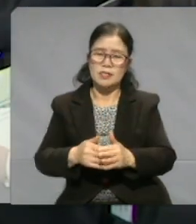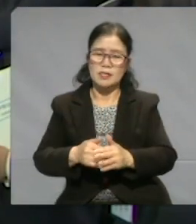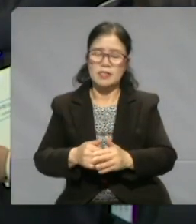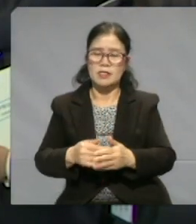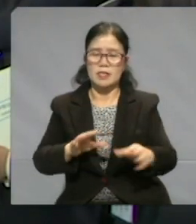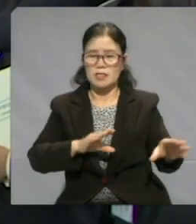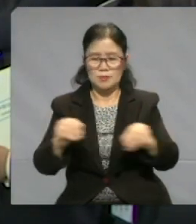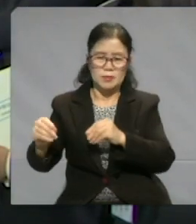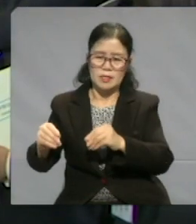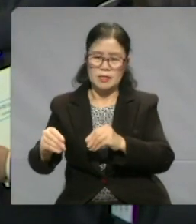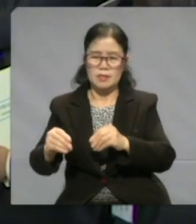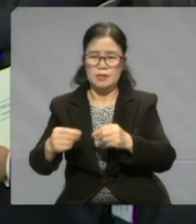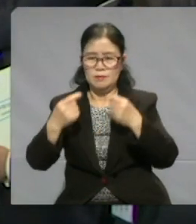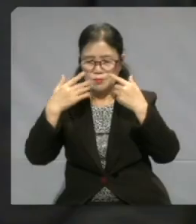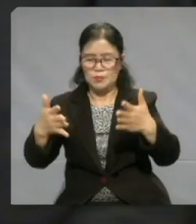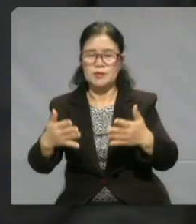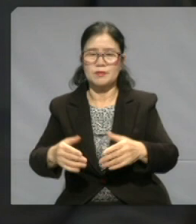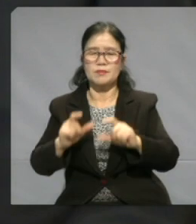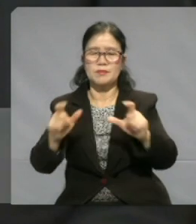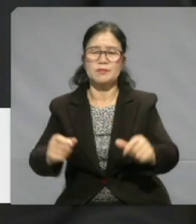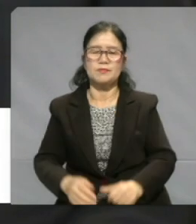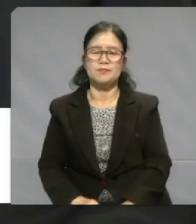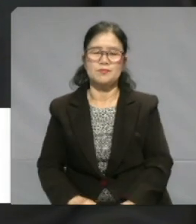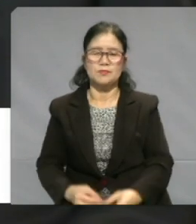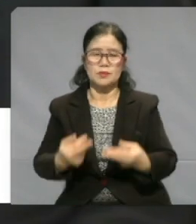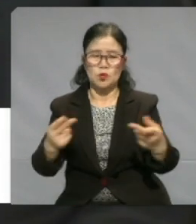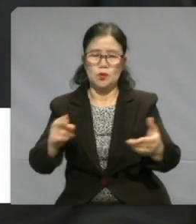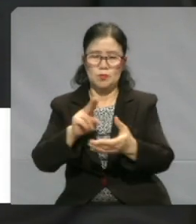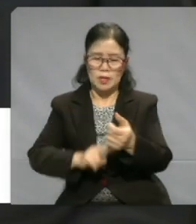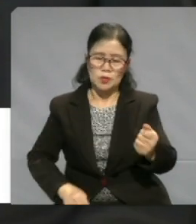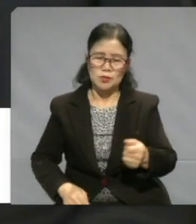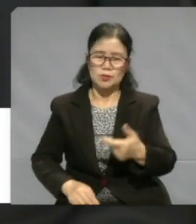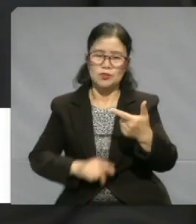금지 방침을 분명히 했습니다. 공매도는